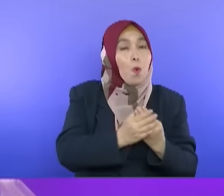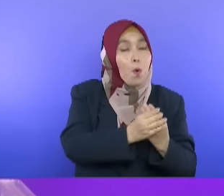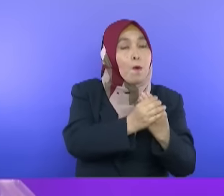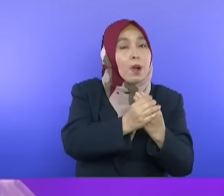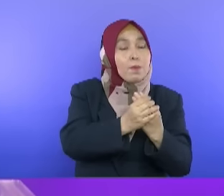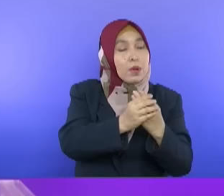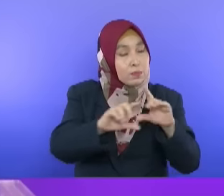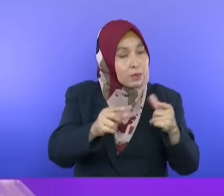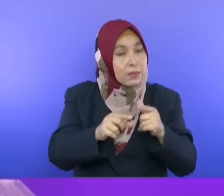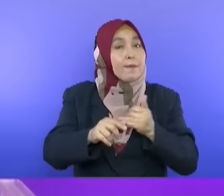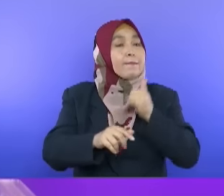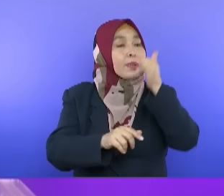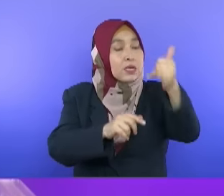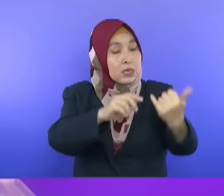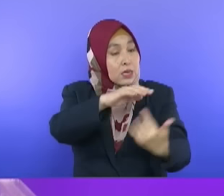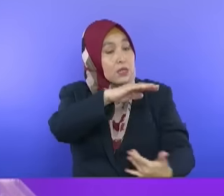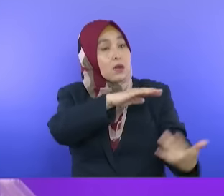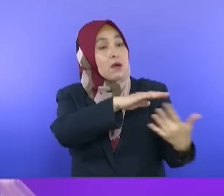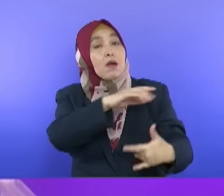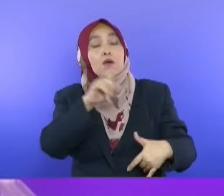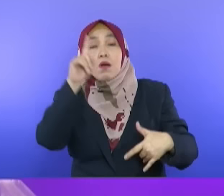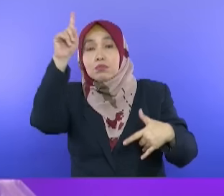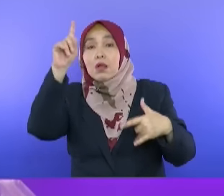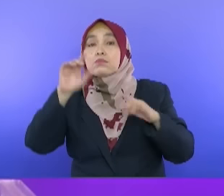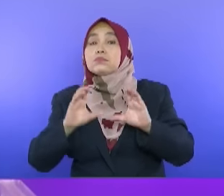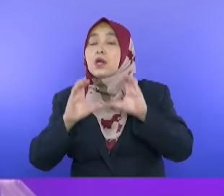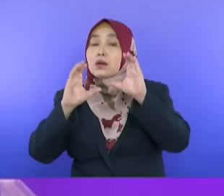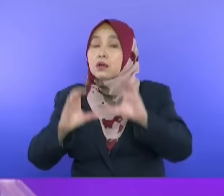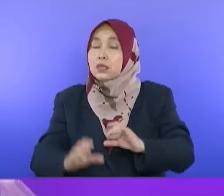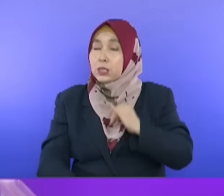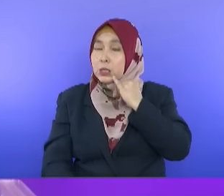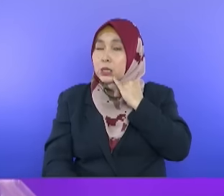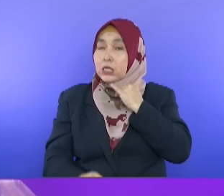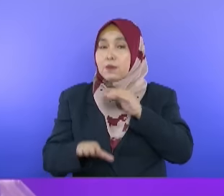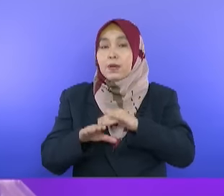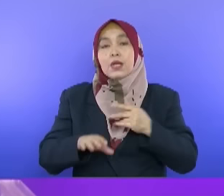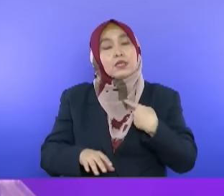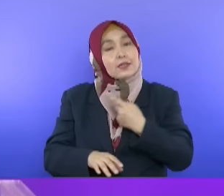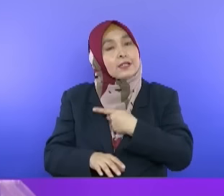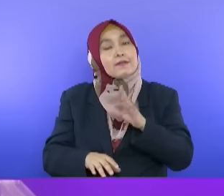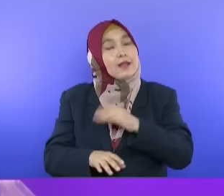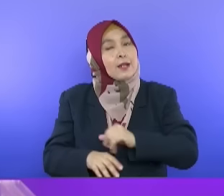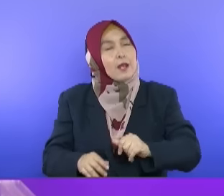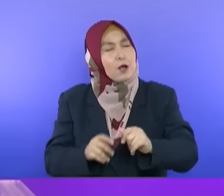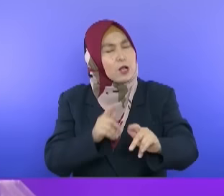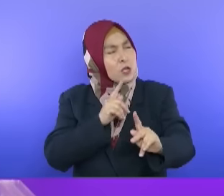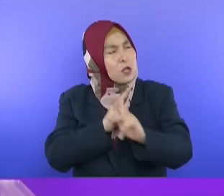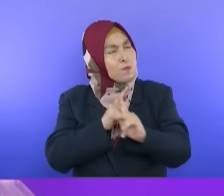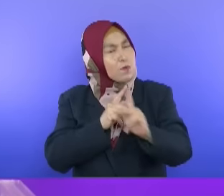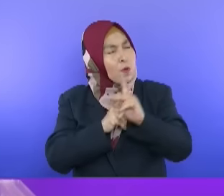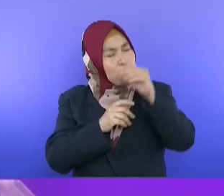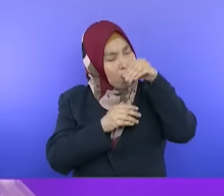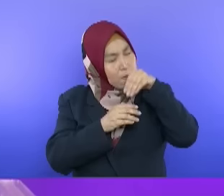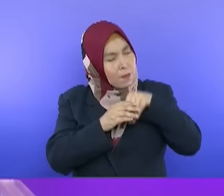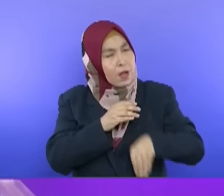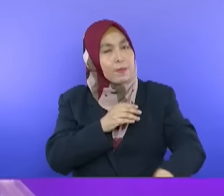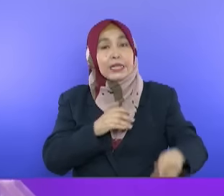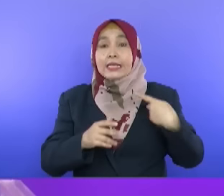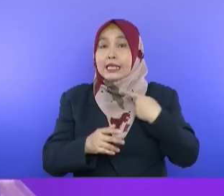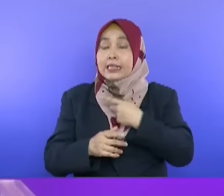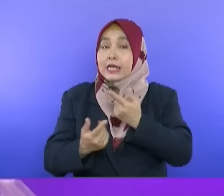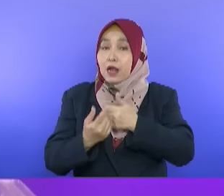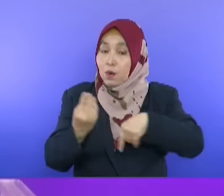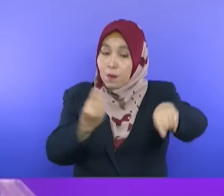neraka Allah subhanahu wa ta'ala dan caranya ialah dia dengki kepada kita dan dia tanamkan dengki daripada kita kepada orang